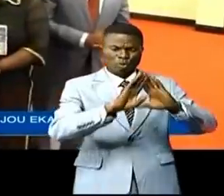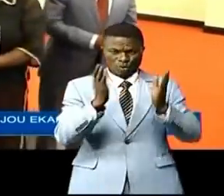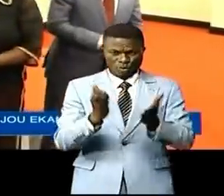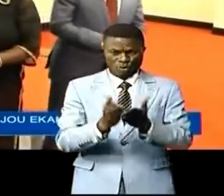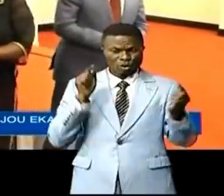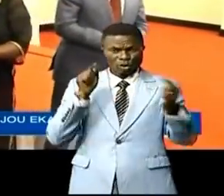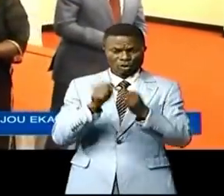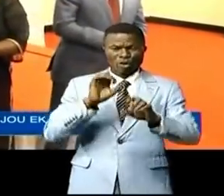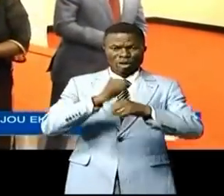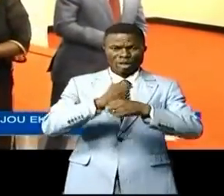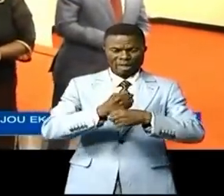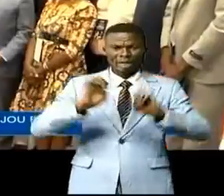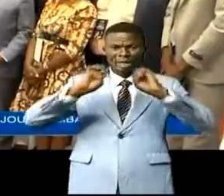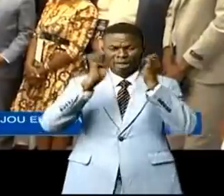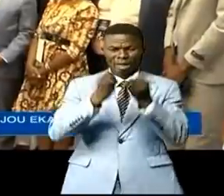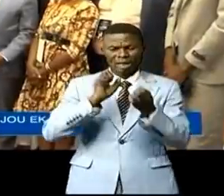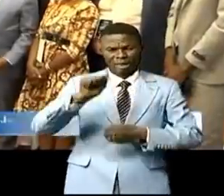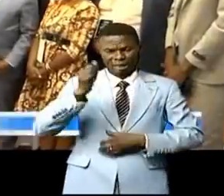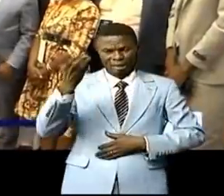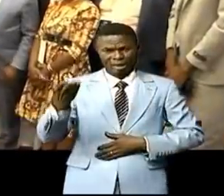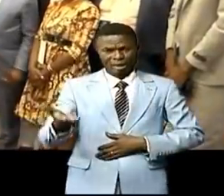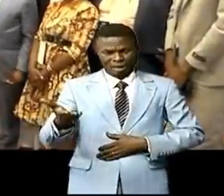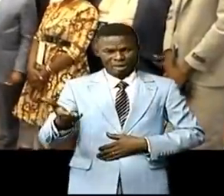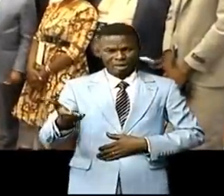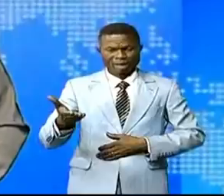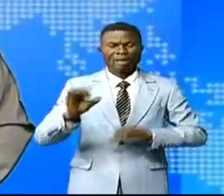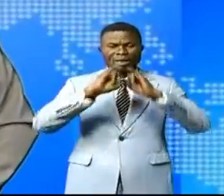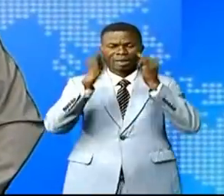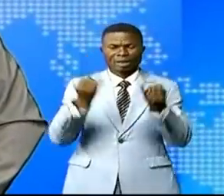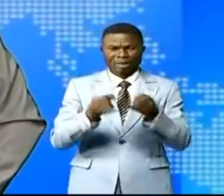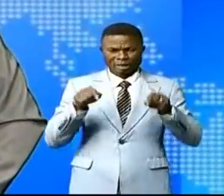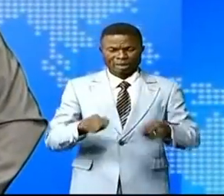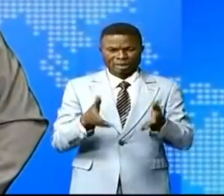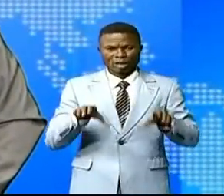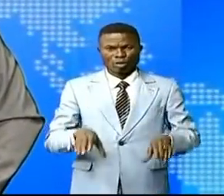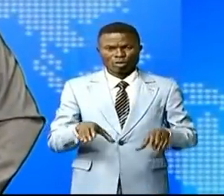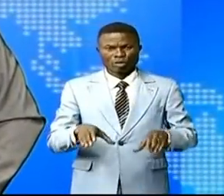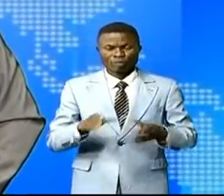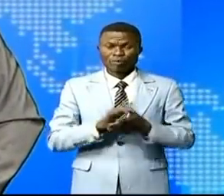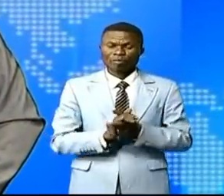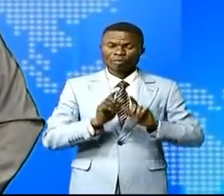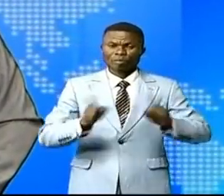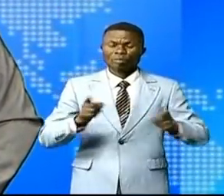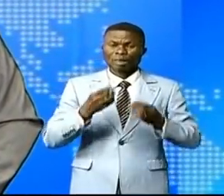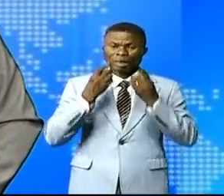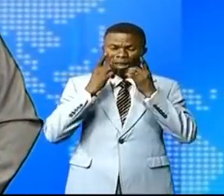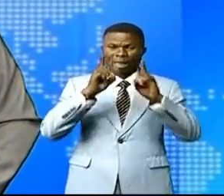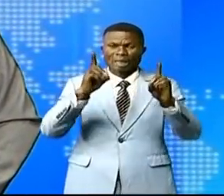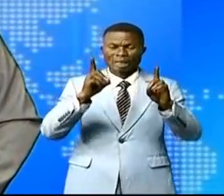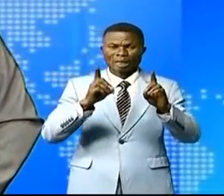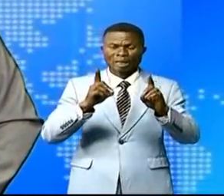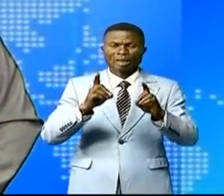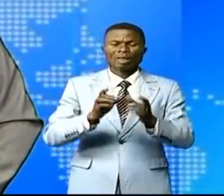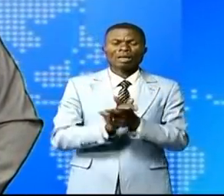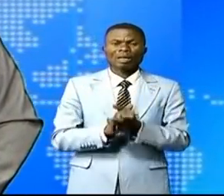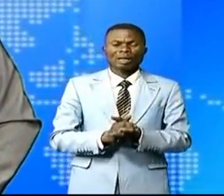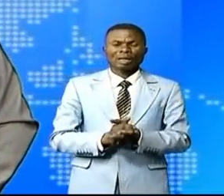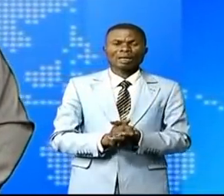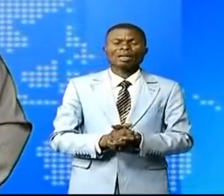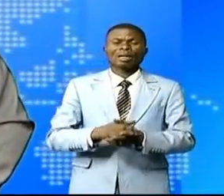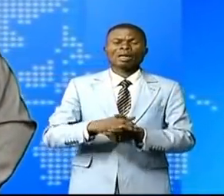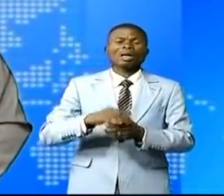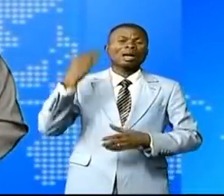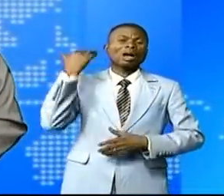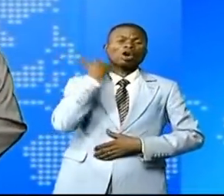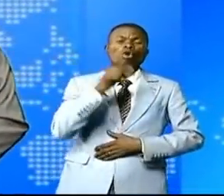jusqu'à la création de leur entreprise industrielle. Malgré la déclaration de Kampala, les violences sexuelles sur la